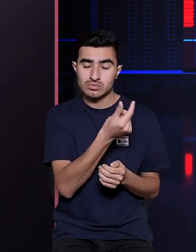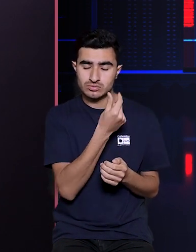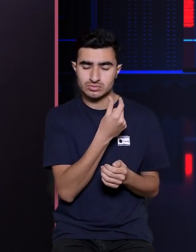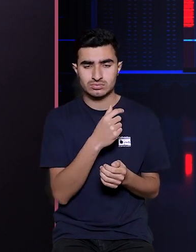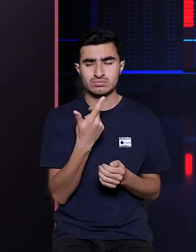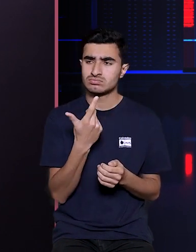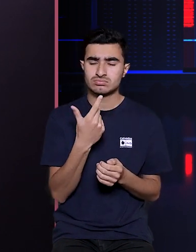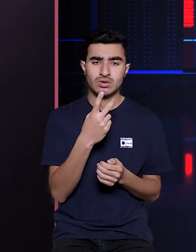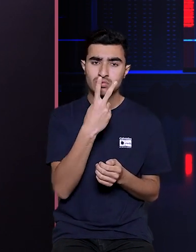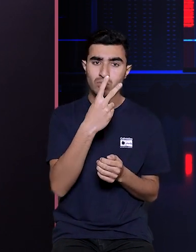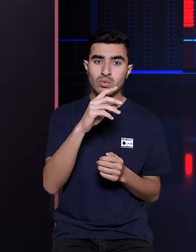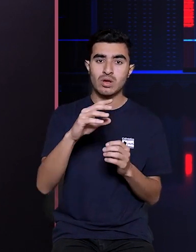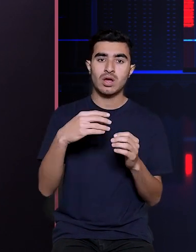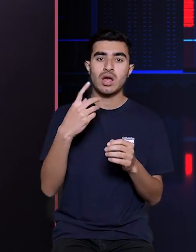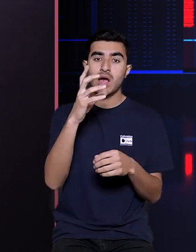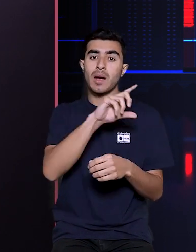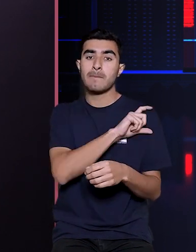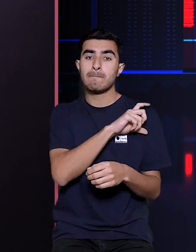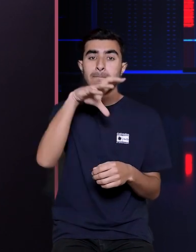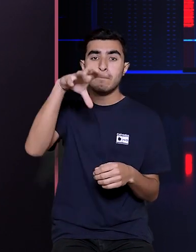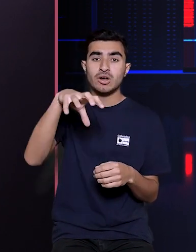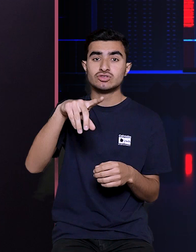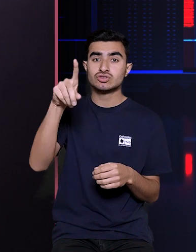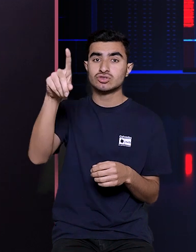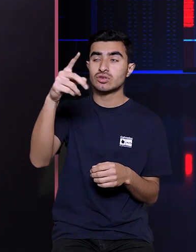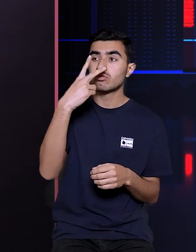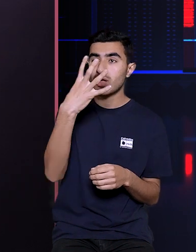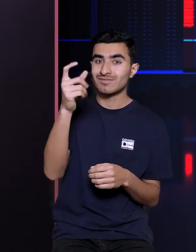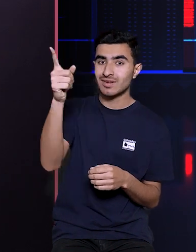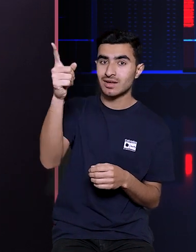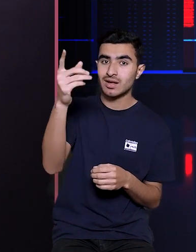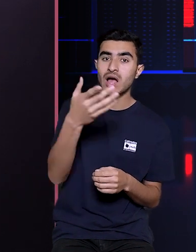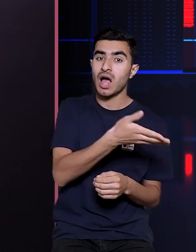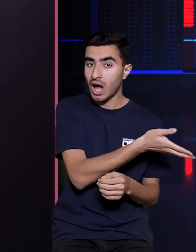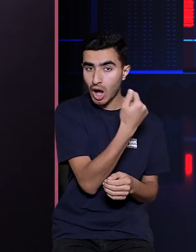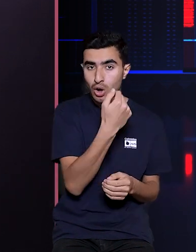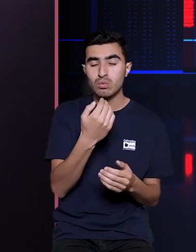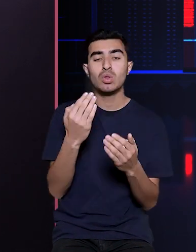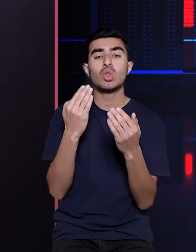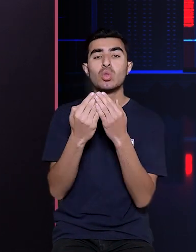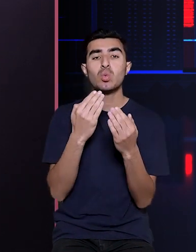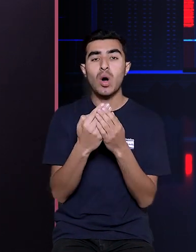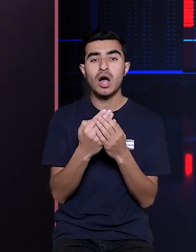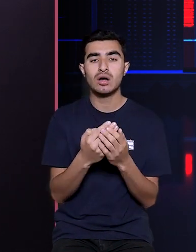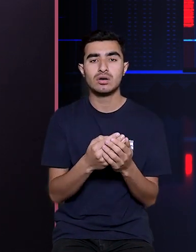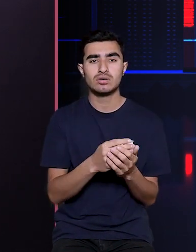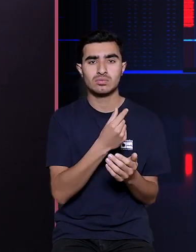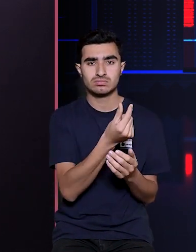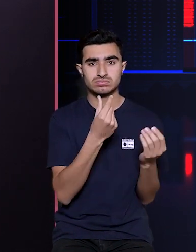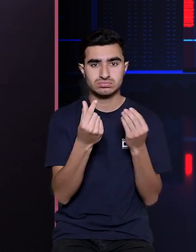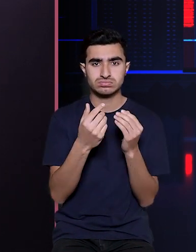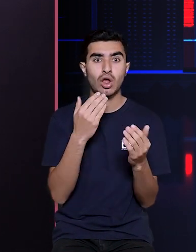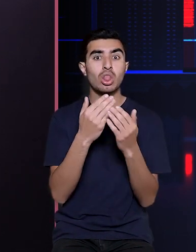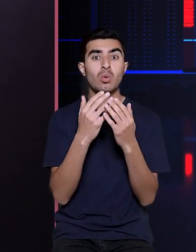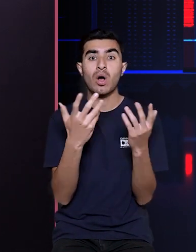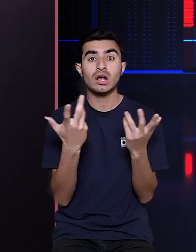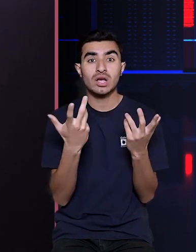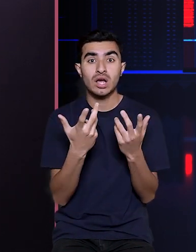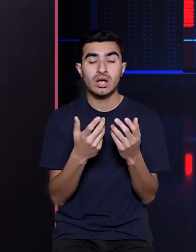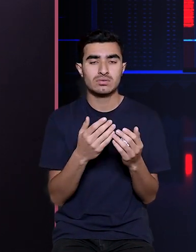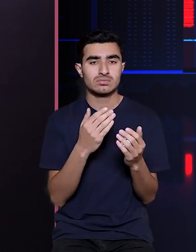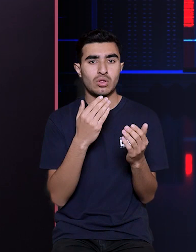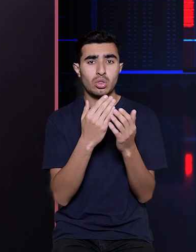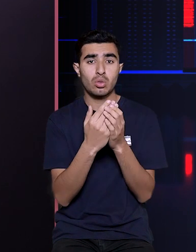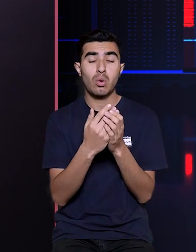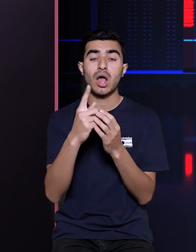शाही मस्जिद के मीनार नज़र आ रहे हैं। हम दोनों हाथ उठाएं और अल्लाह से दुआ करें। क्या दुआ करें? हम दुआ करते